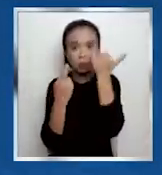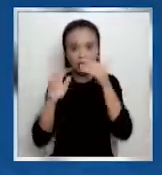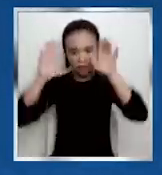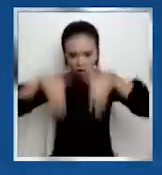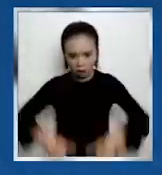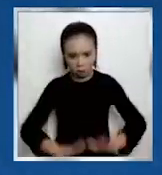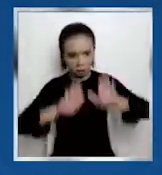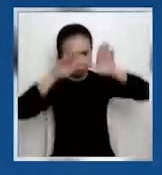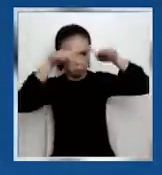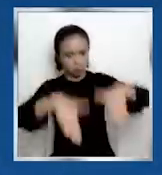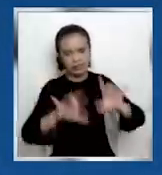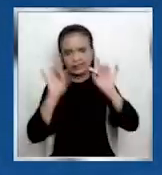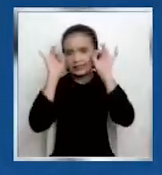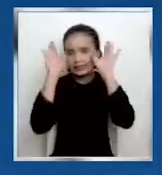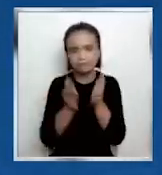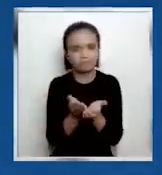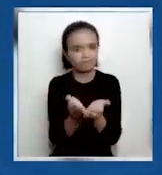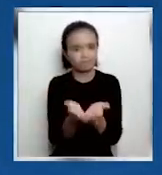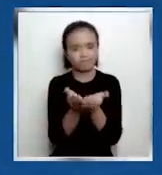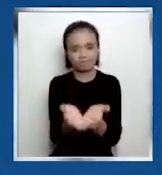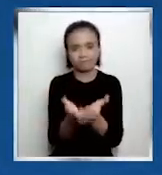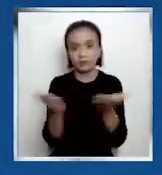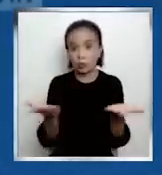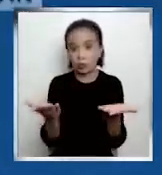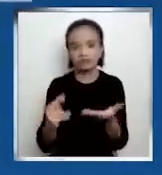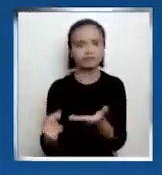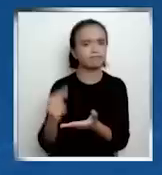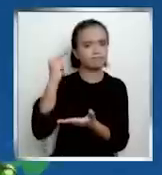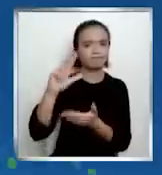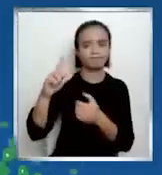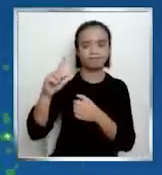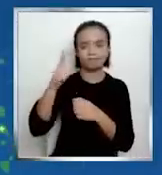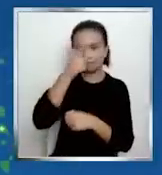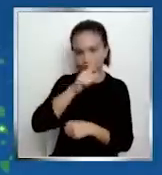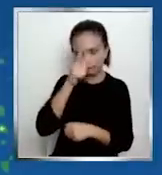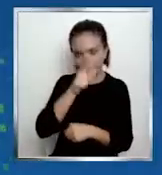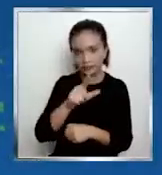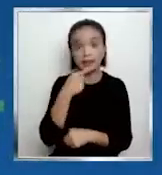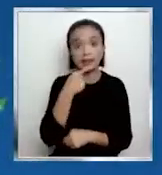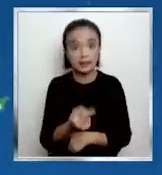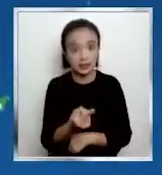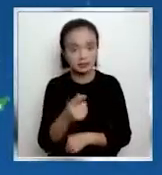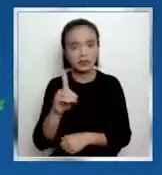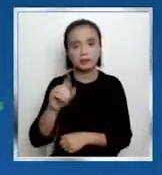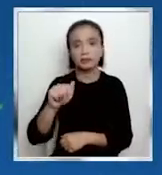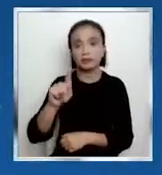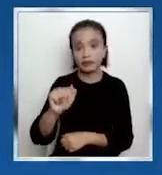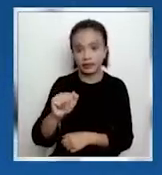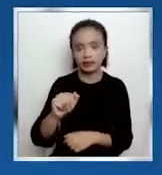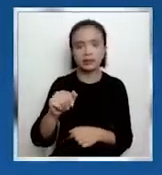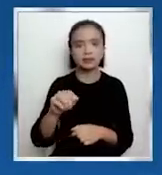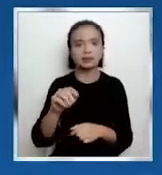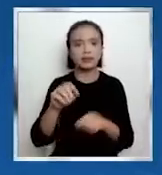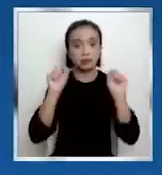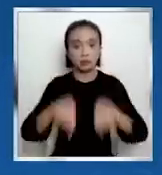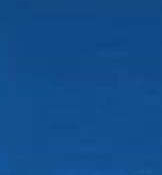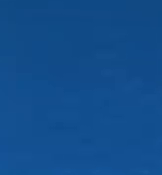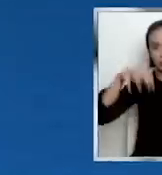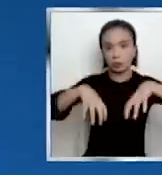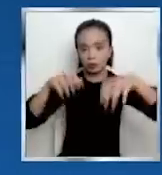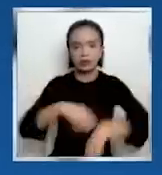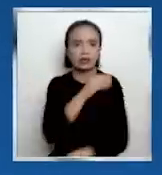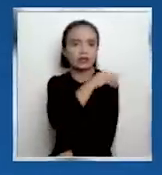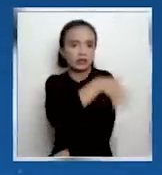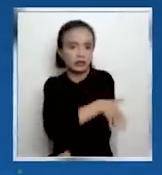rin pumalaot sa ilang bahagi ng Northern Luzon. Base po sa datos ng Metro Weather, maaring ulanin ang Apayao, Cagayan,